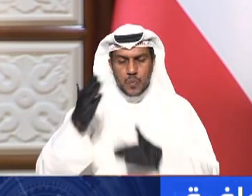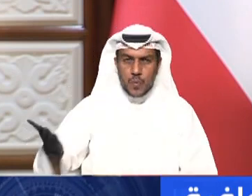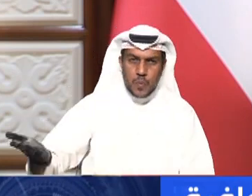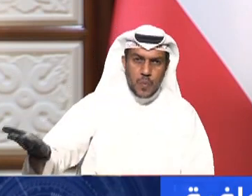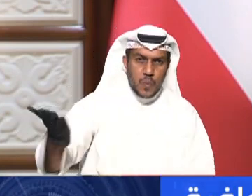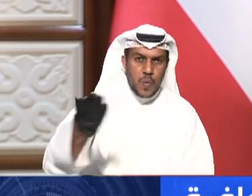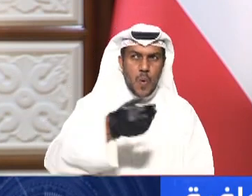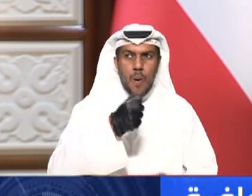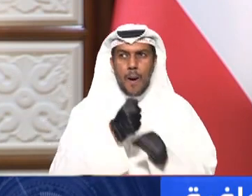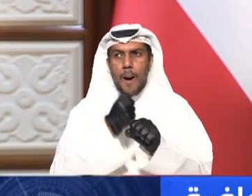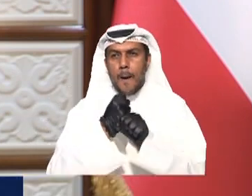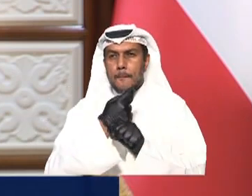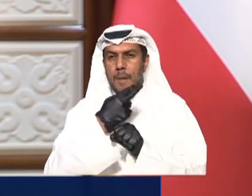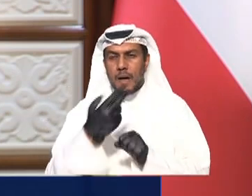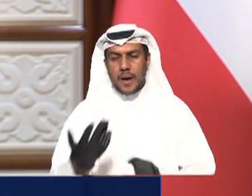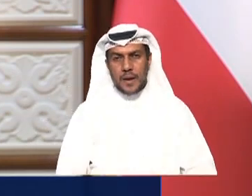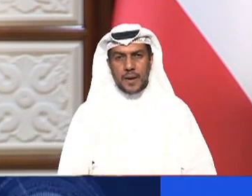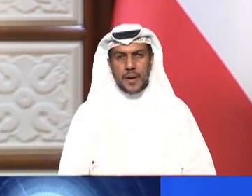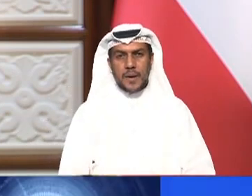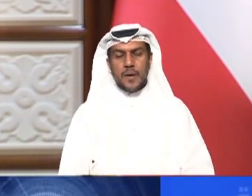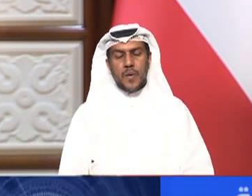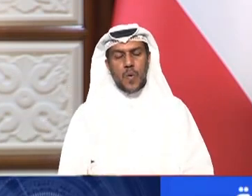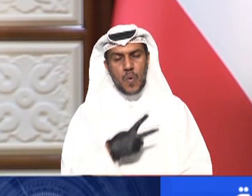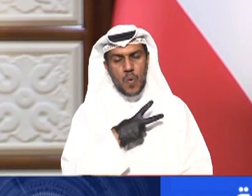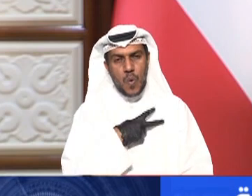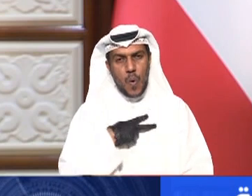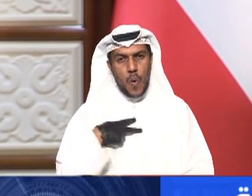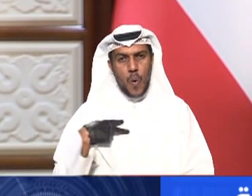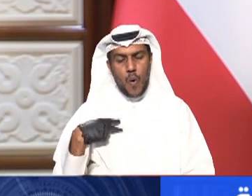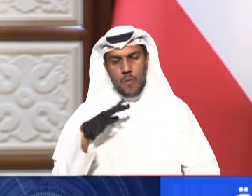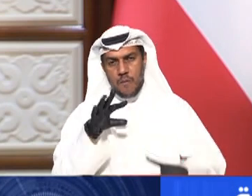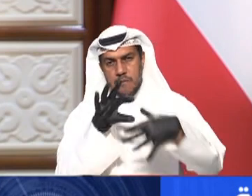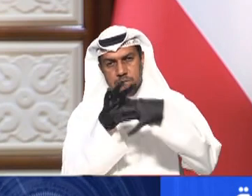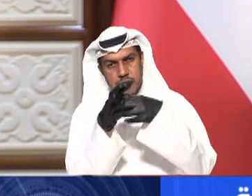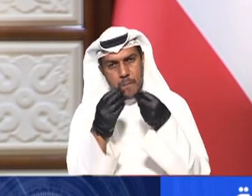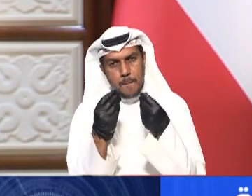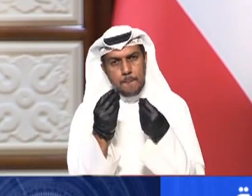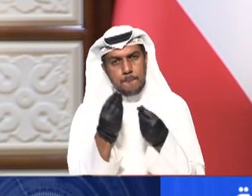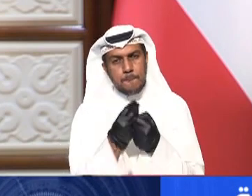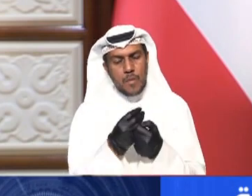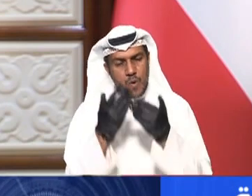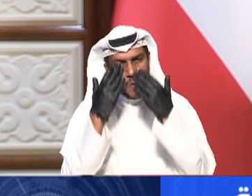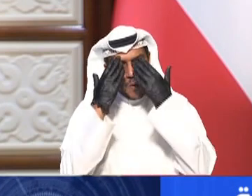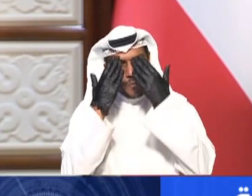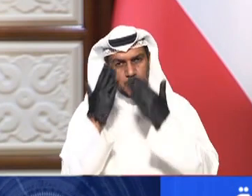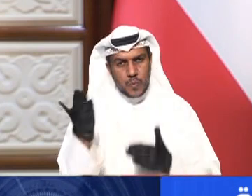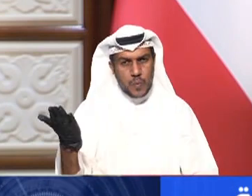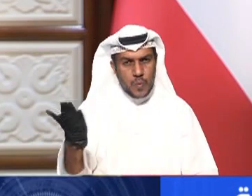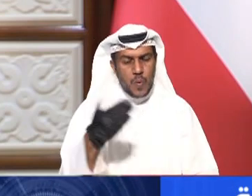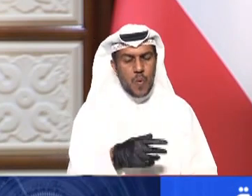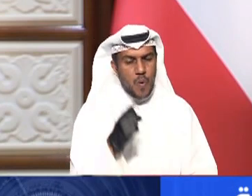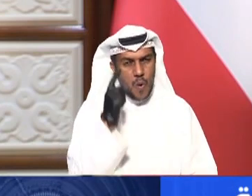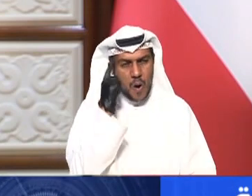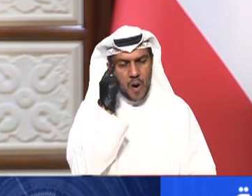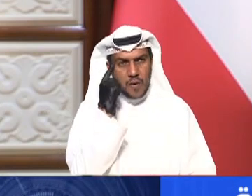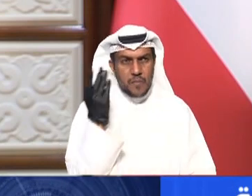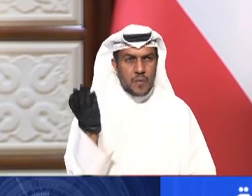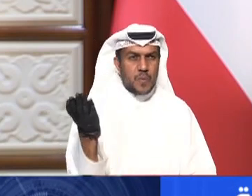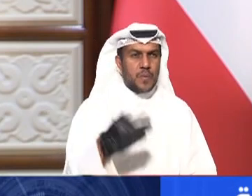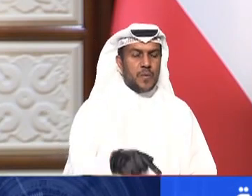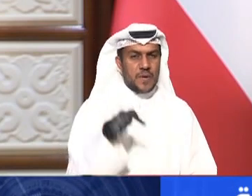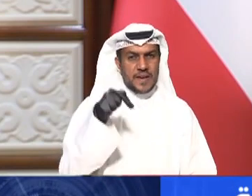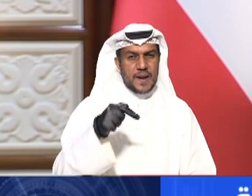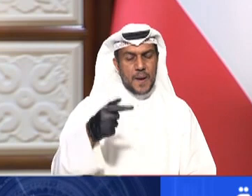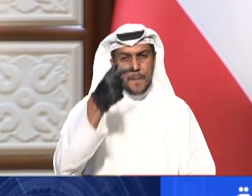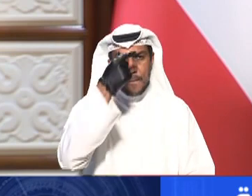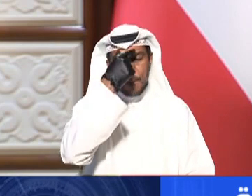للإجراءات القاسية اللي تقوم فيها الحكومة في إدارة هذه الأزمة. وكلنا نعرف بأن نواجه أزمة